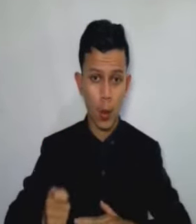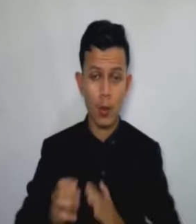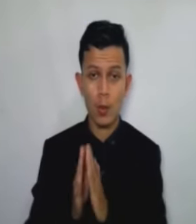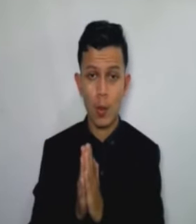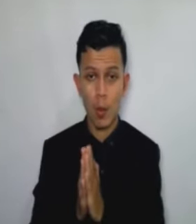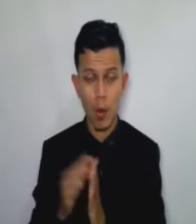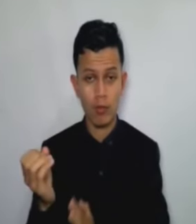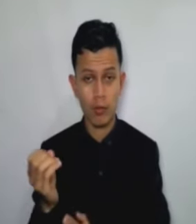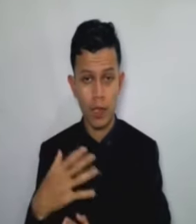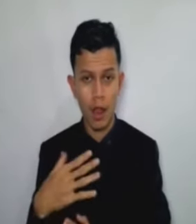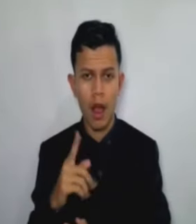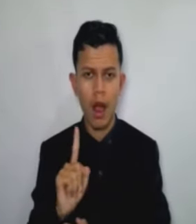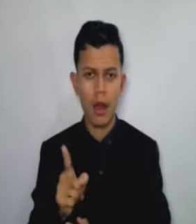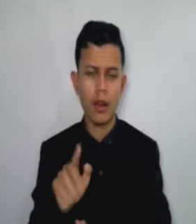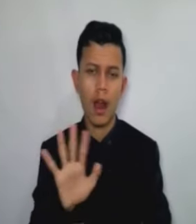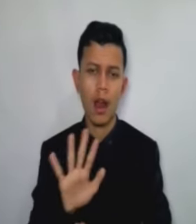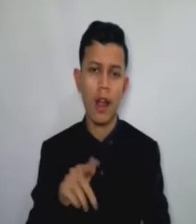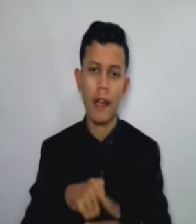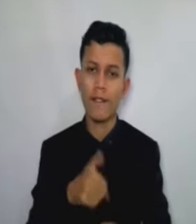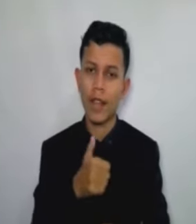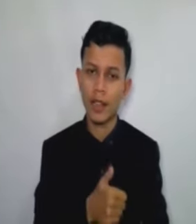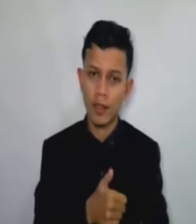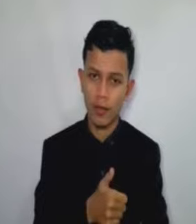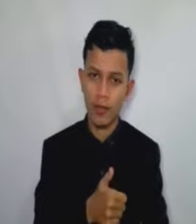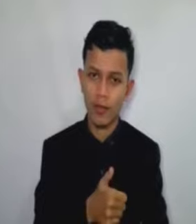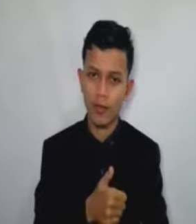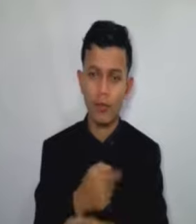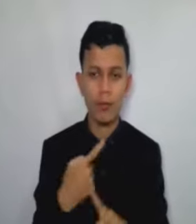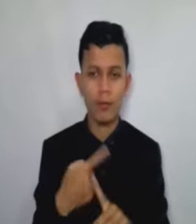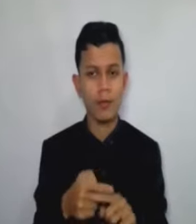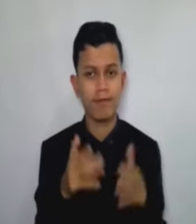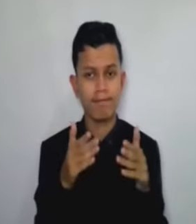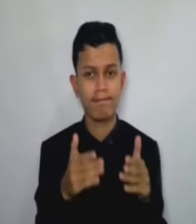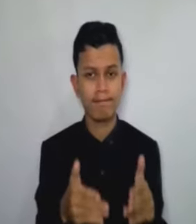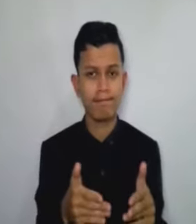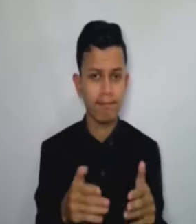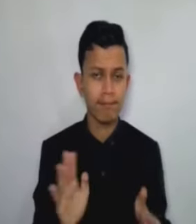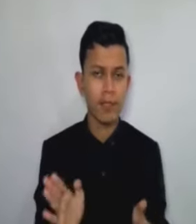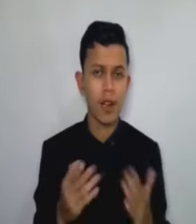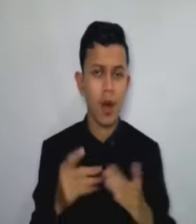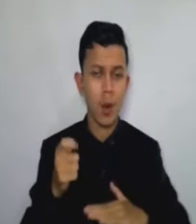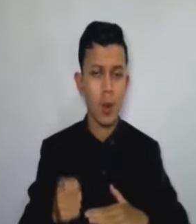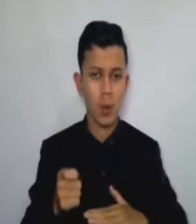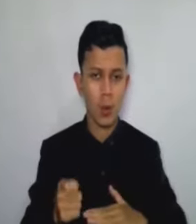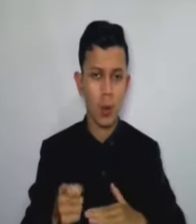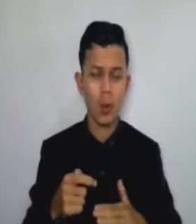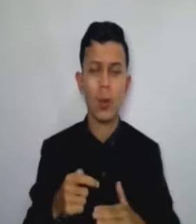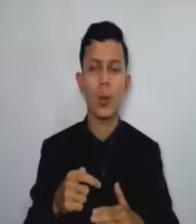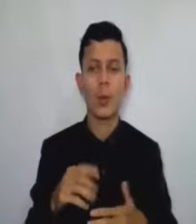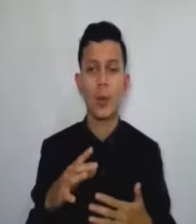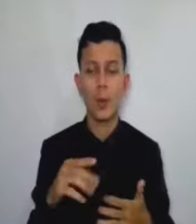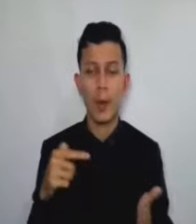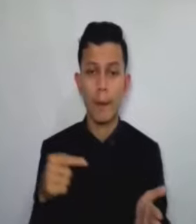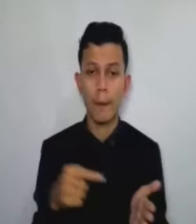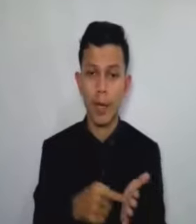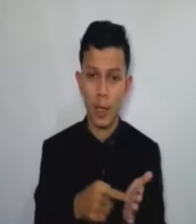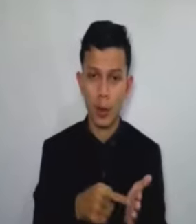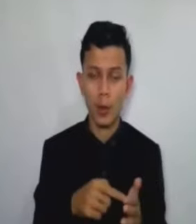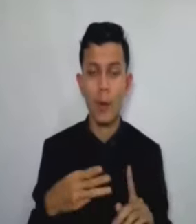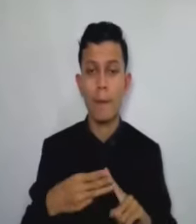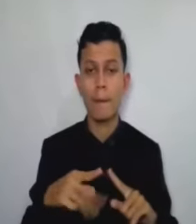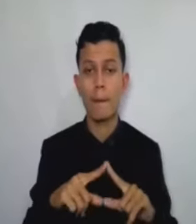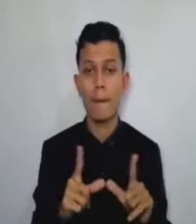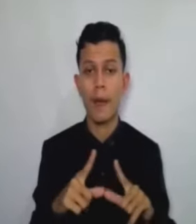menyatakan terdapat ketidakefektifan dan keperpihakan instrumen penegak hukum pemilihan umum inkasu Bawaslu dan